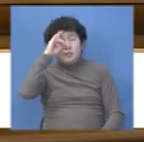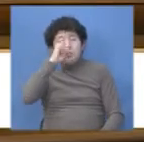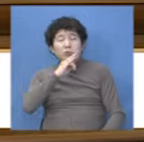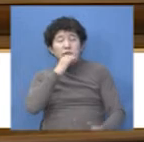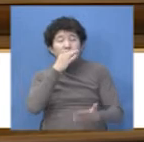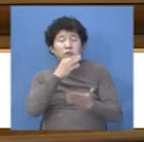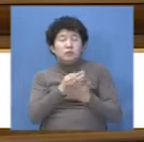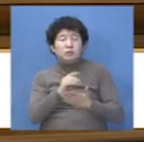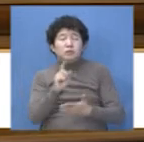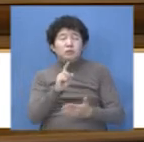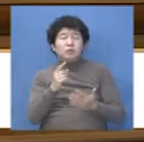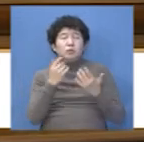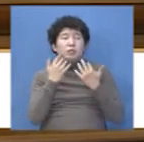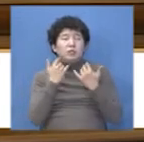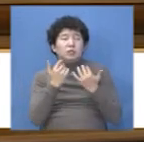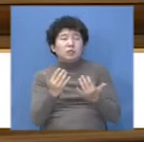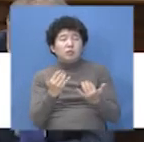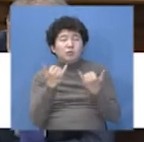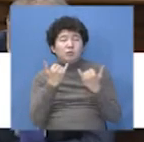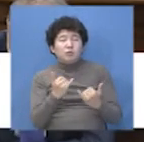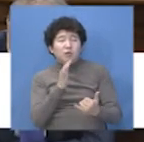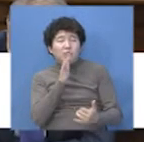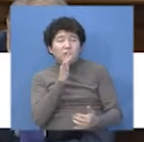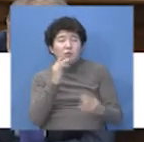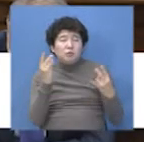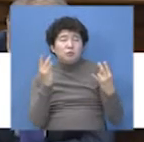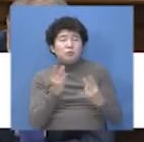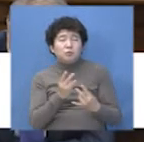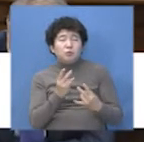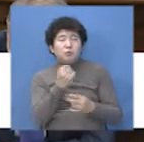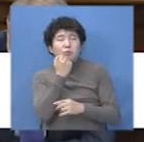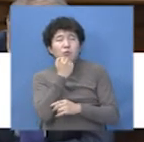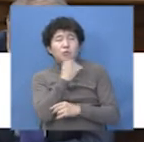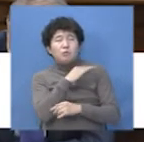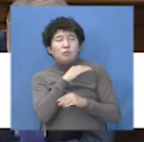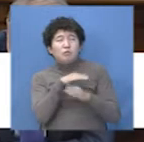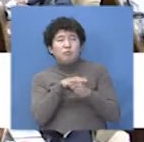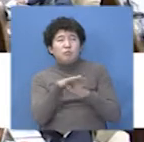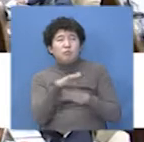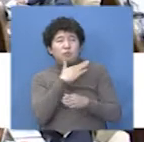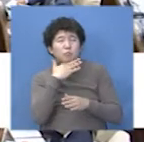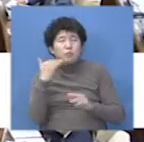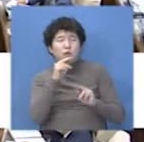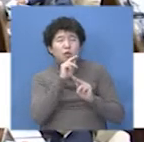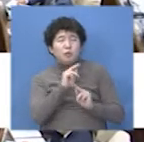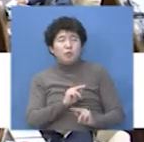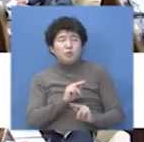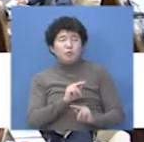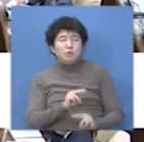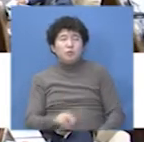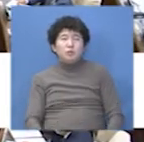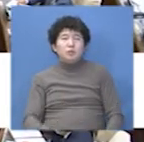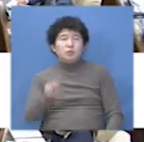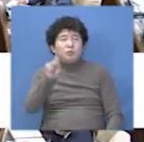к соответствию требованиям нынешнего времени предстоит преодолеть внушительный объем работы, поощряя молодое поколение и